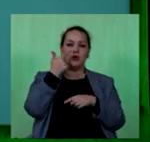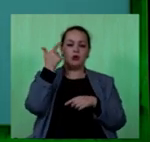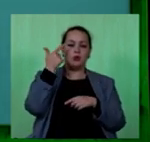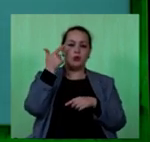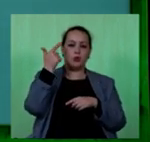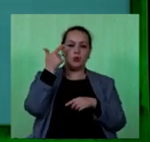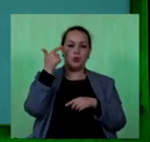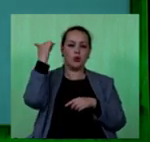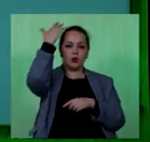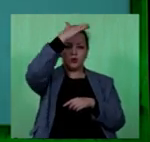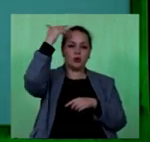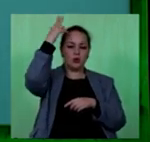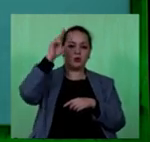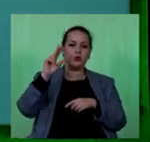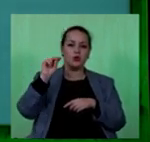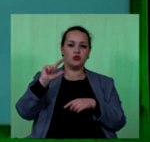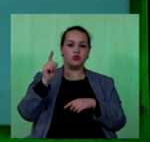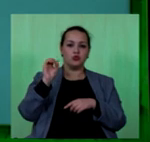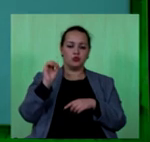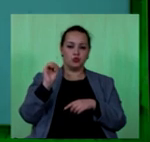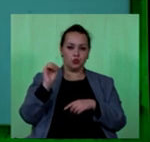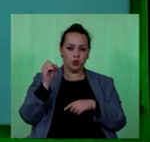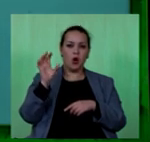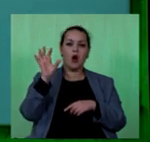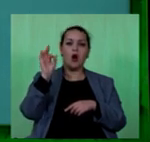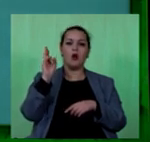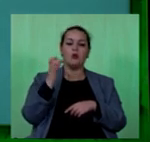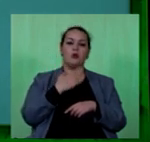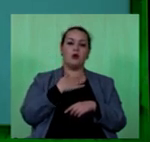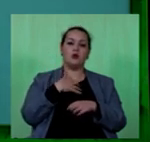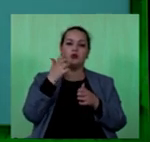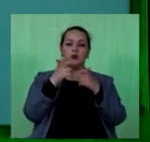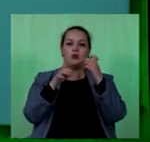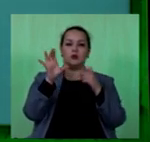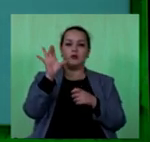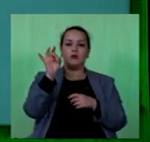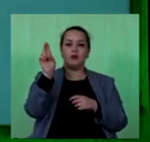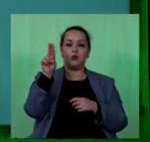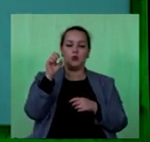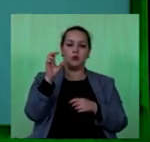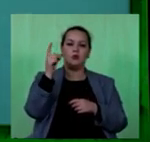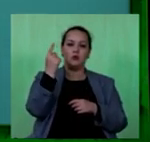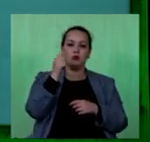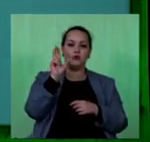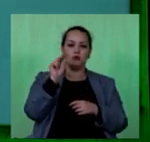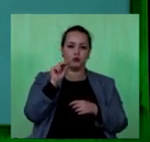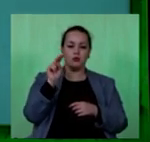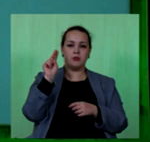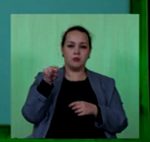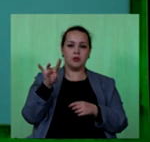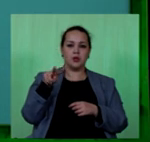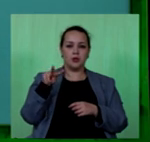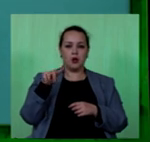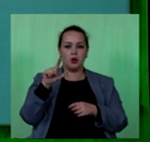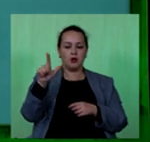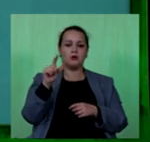небо чем оно моё среднего рода единственного числа значит прилагательное голубого тоже